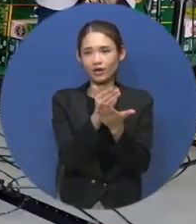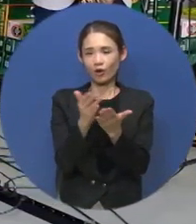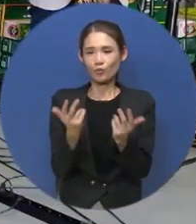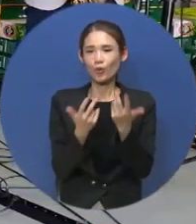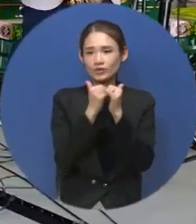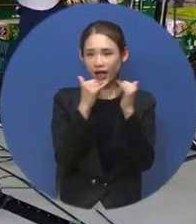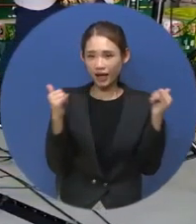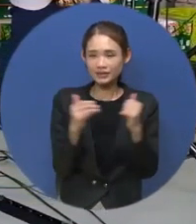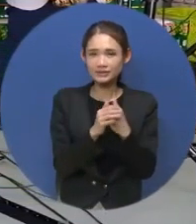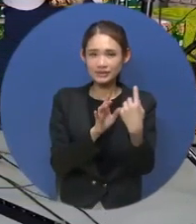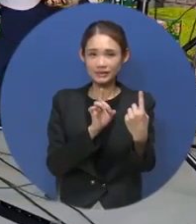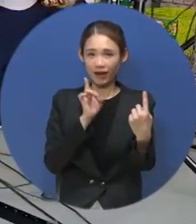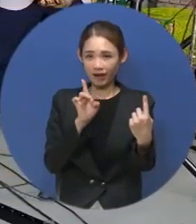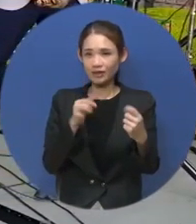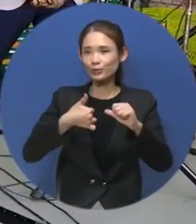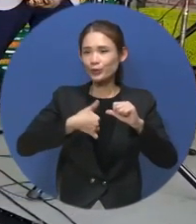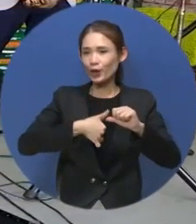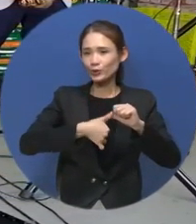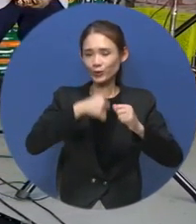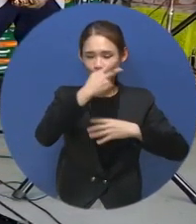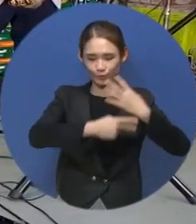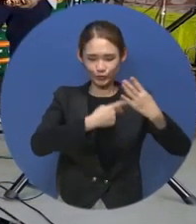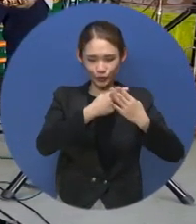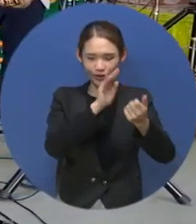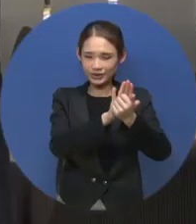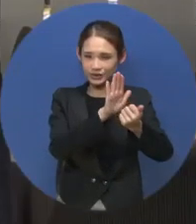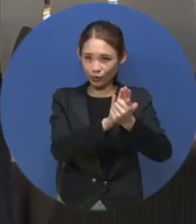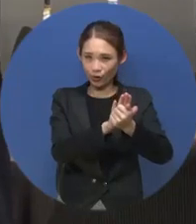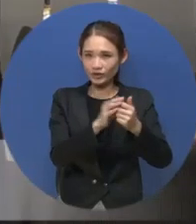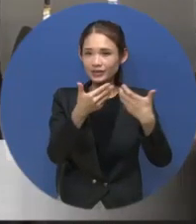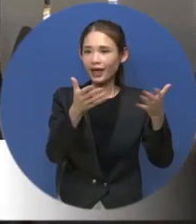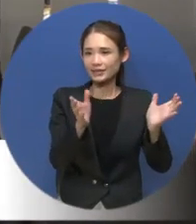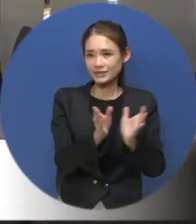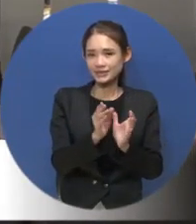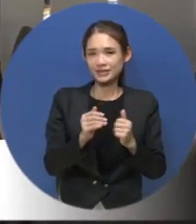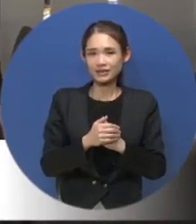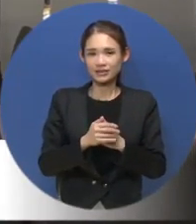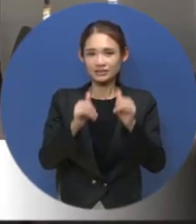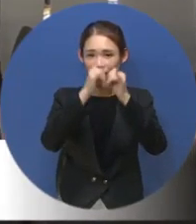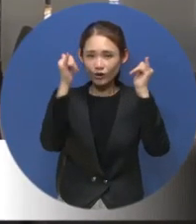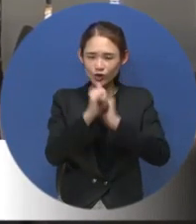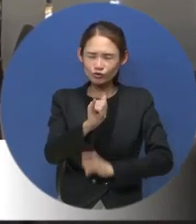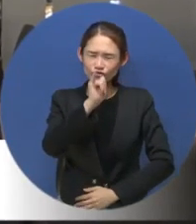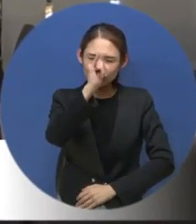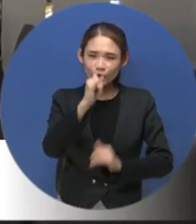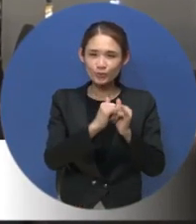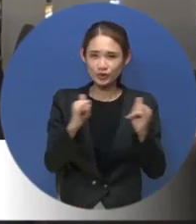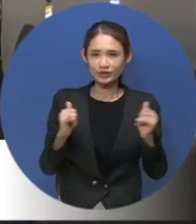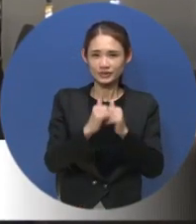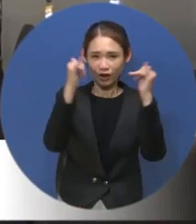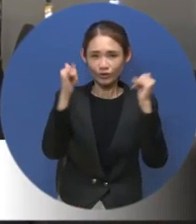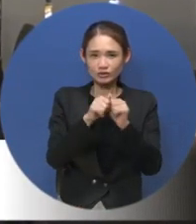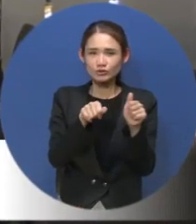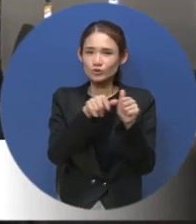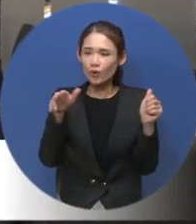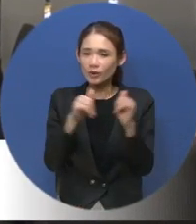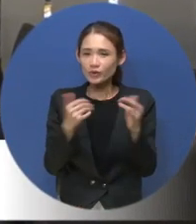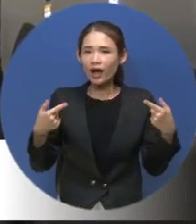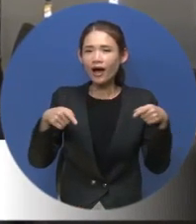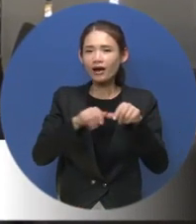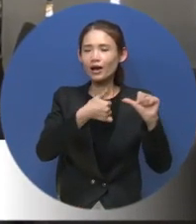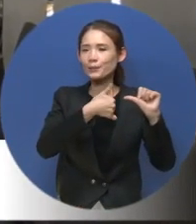사단법인 한국장애인 멘토링협회는 장애인 권익 증진을 위해 지역특수학교, 복지관 등과 연계해 문화예술